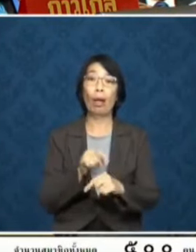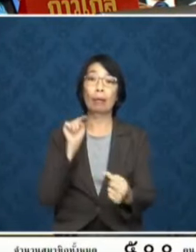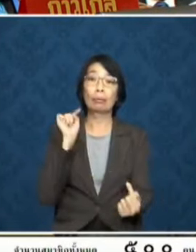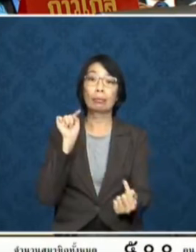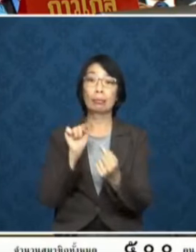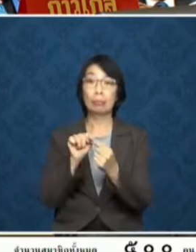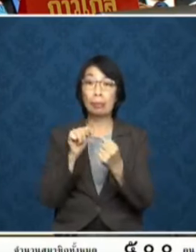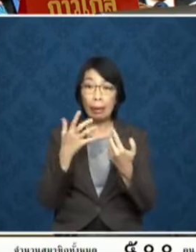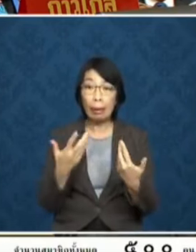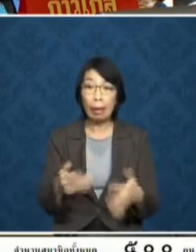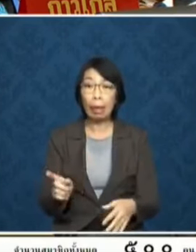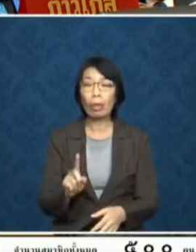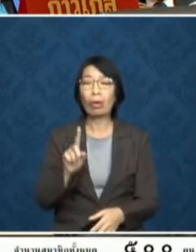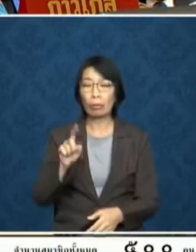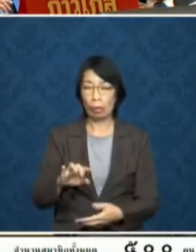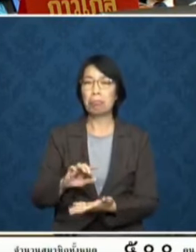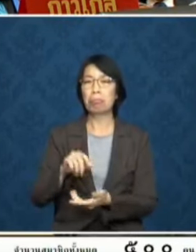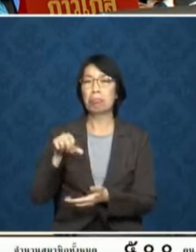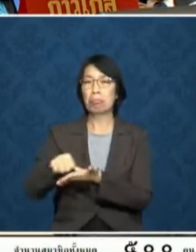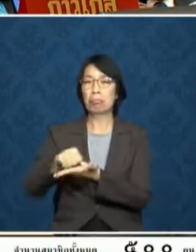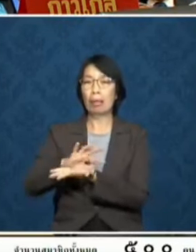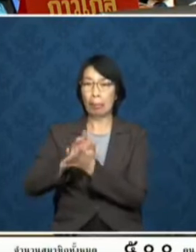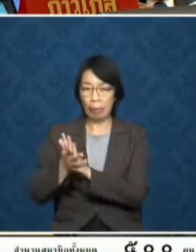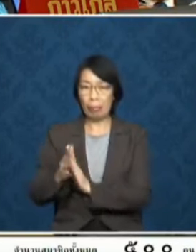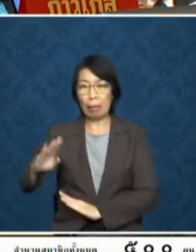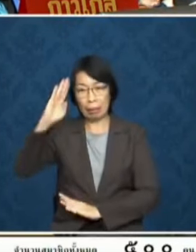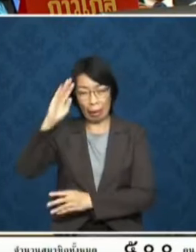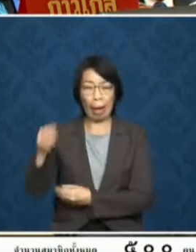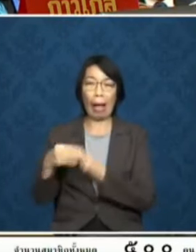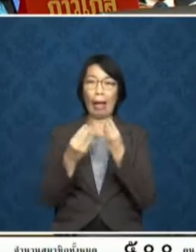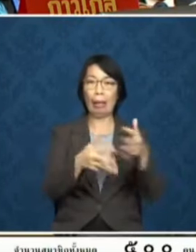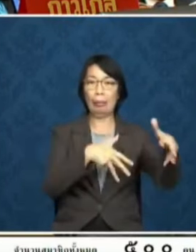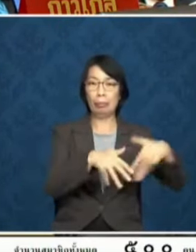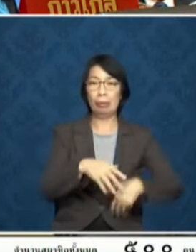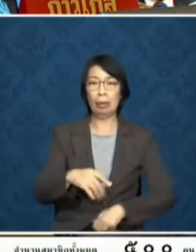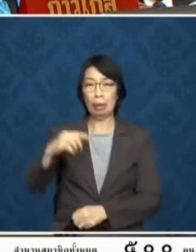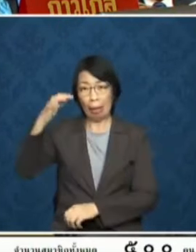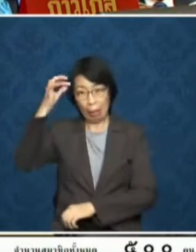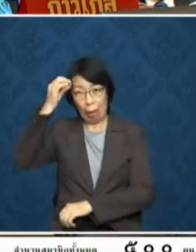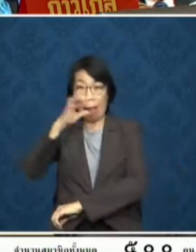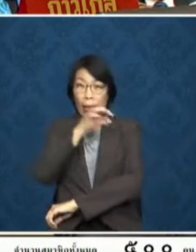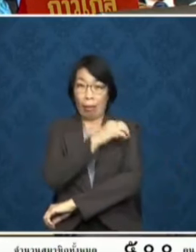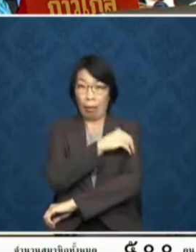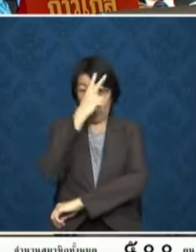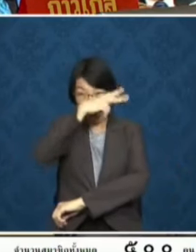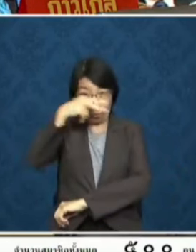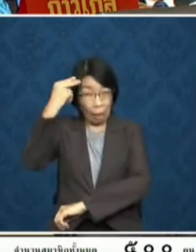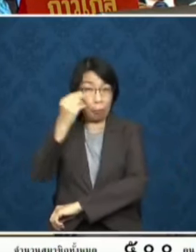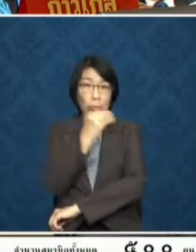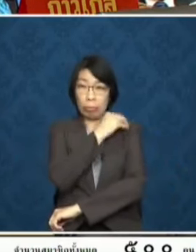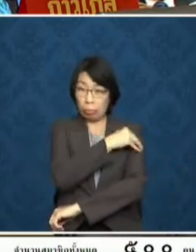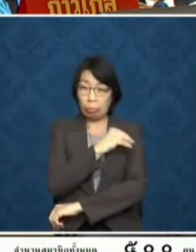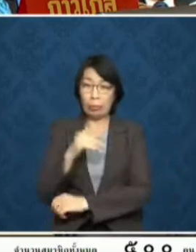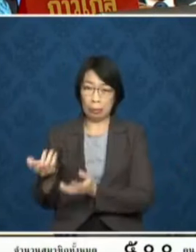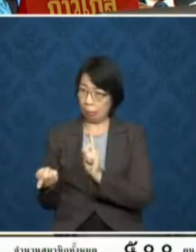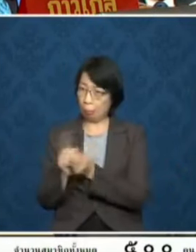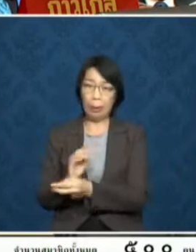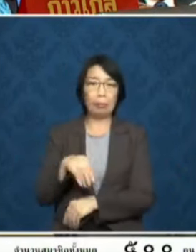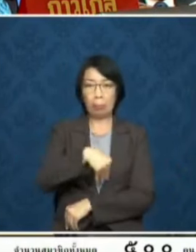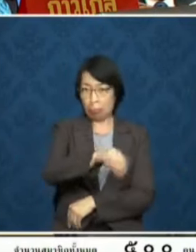องปฏิรูปกองทัพคืนทหารให้ประชาชนคืนนายพลกลับไปทำงานในกองทัพและคืนธุรกิจกองทัพหล